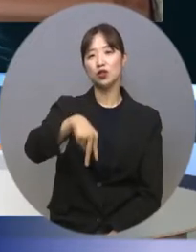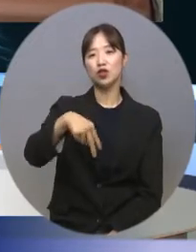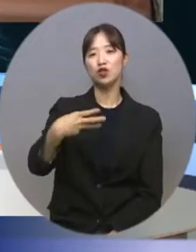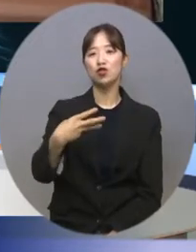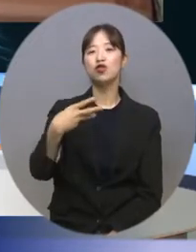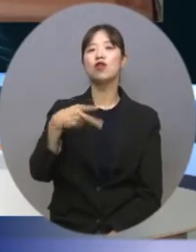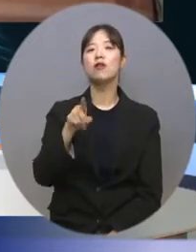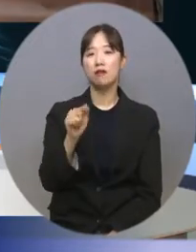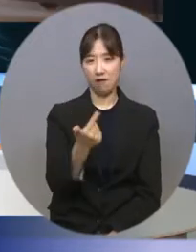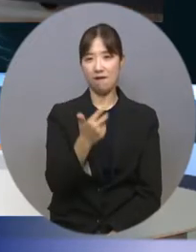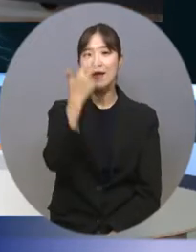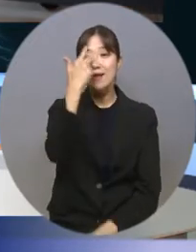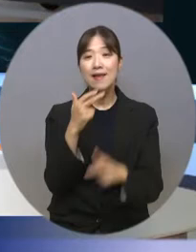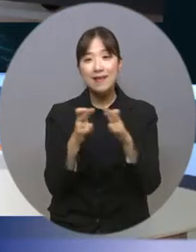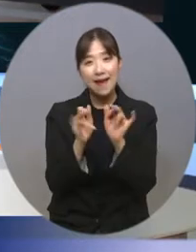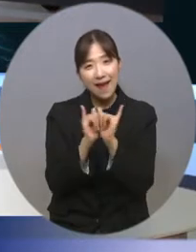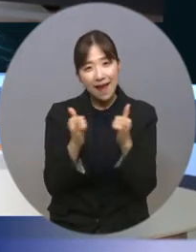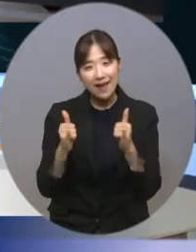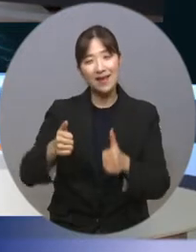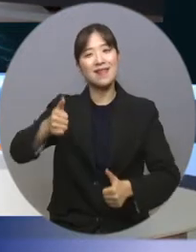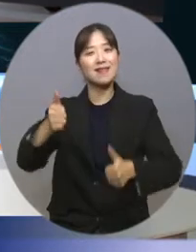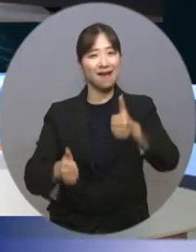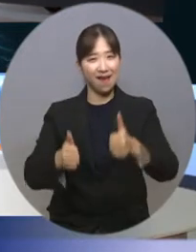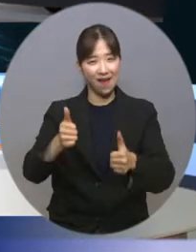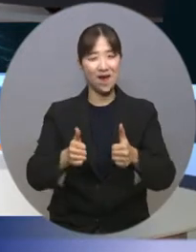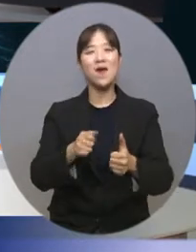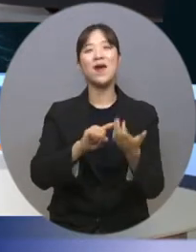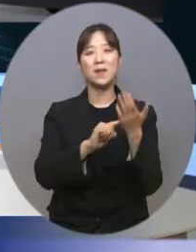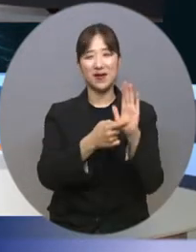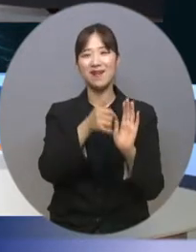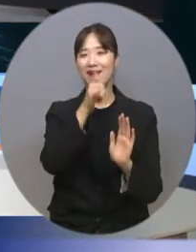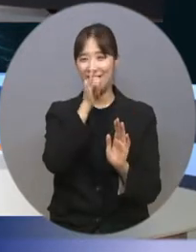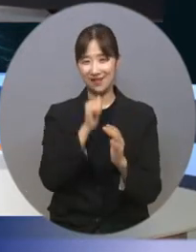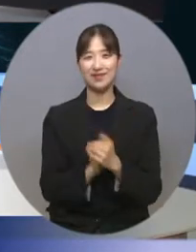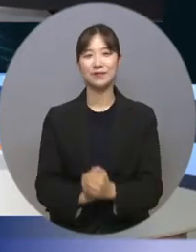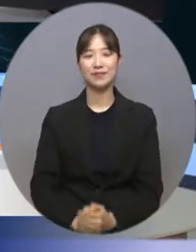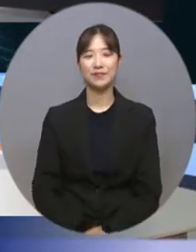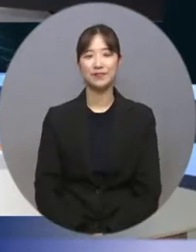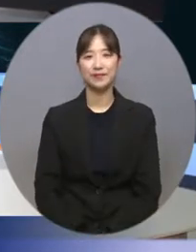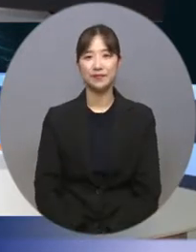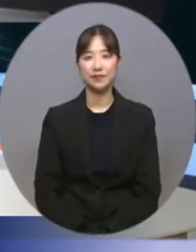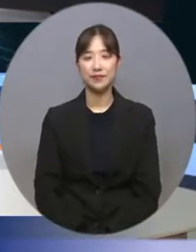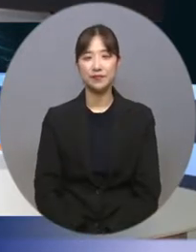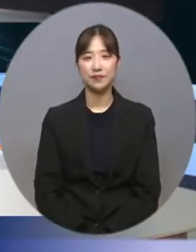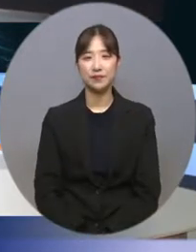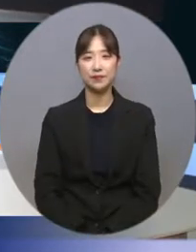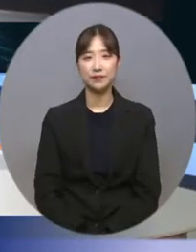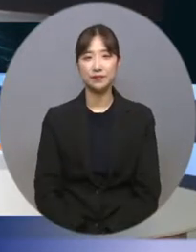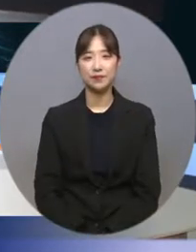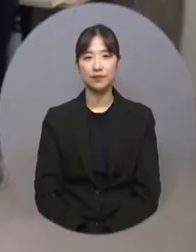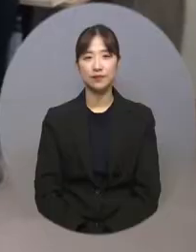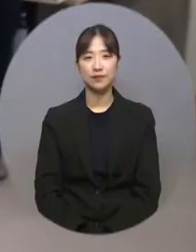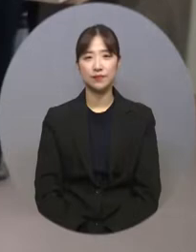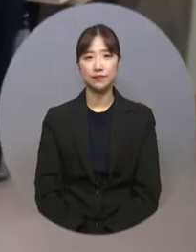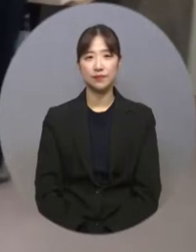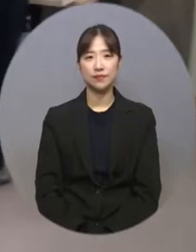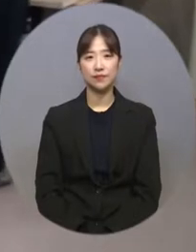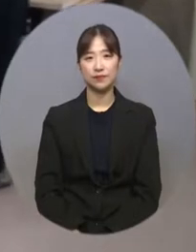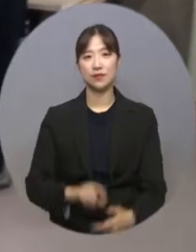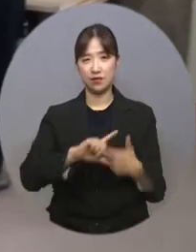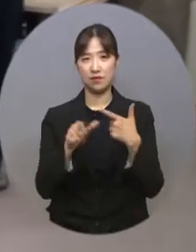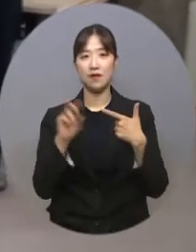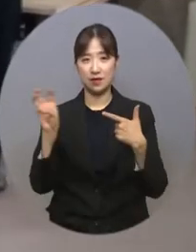선수들이 슐런을 통해 실력을 겨루는 자리가 마련됐습니다. 정우선 기자가 보도합니다. 지난